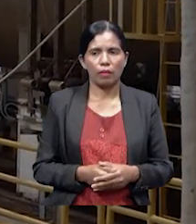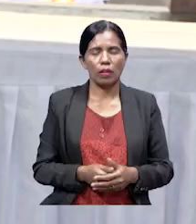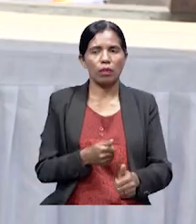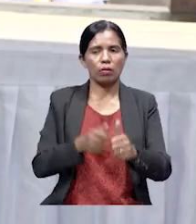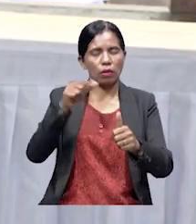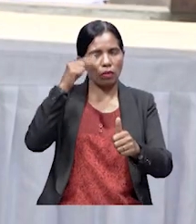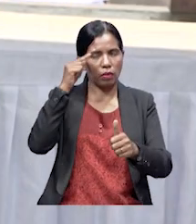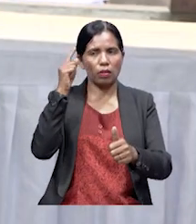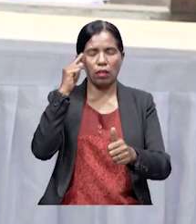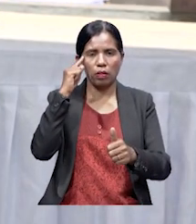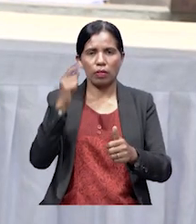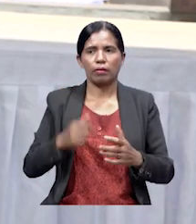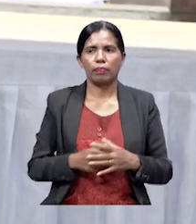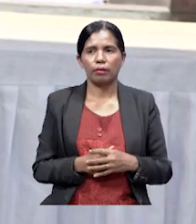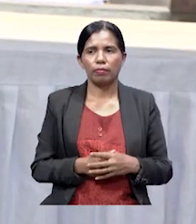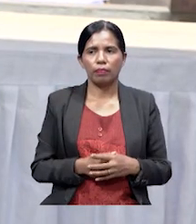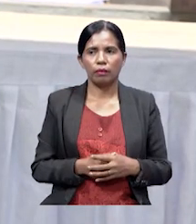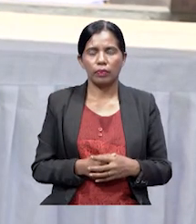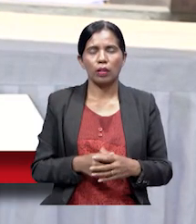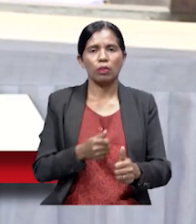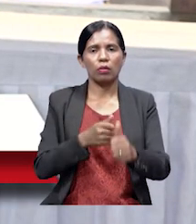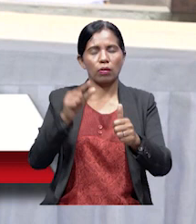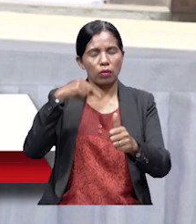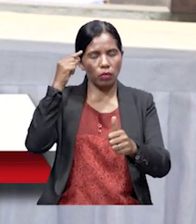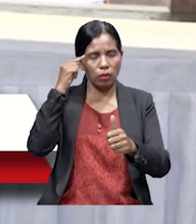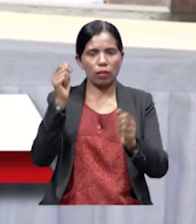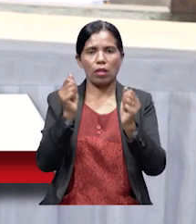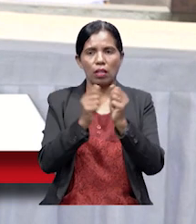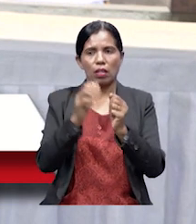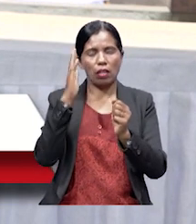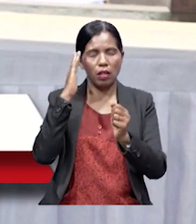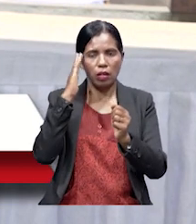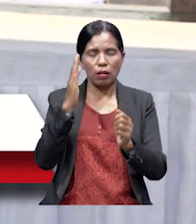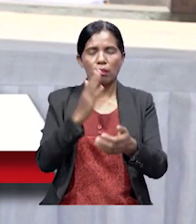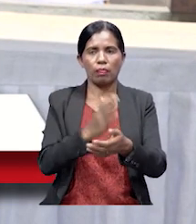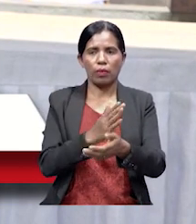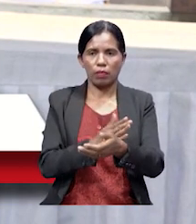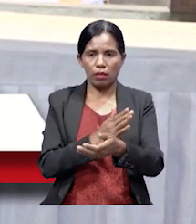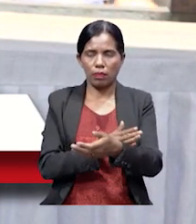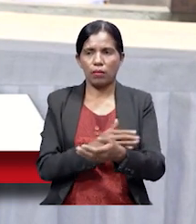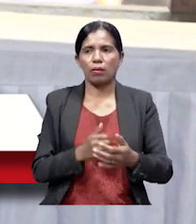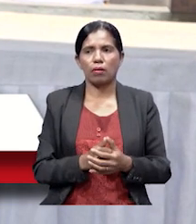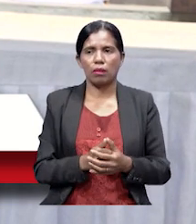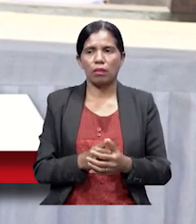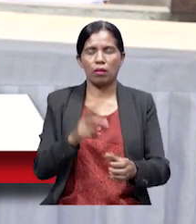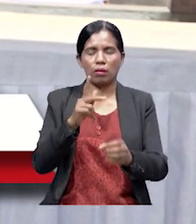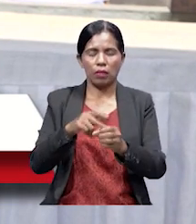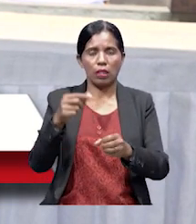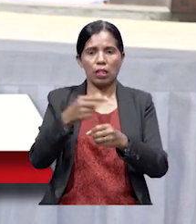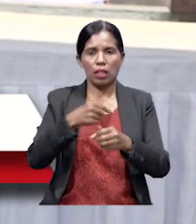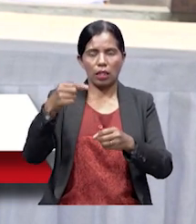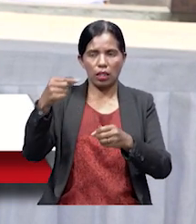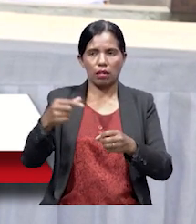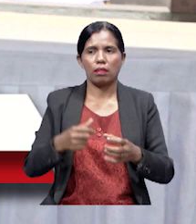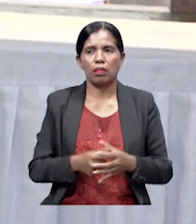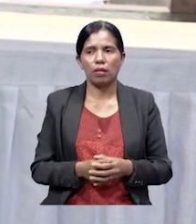saya yang agri tersebut. Tu governo yang mana no sila mereka promove sektor petroli gas dan mineral sila ni sila mereka